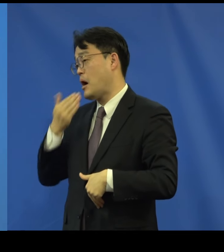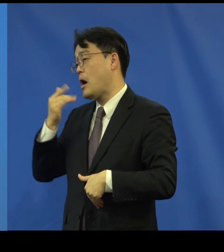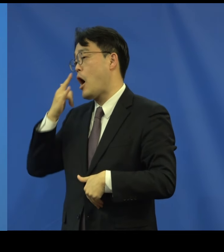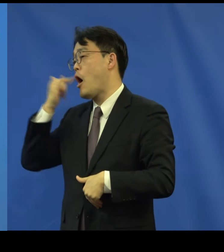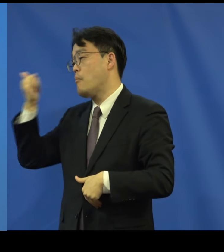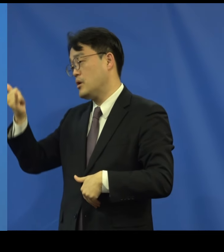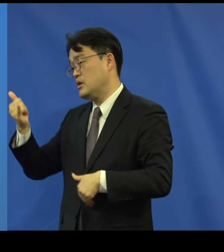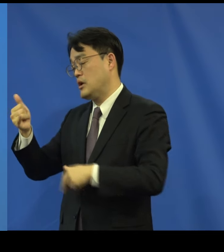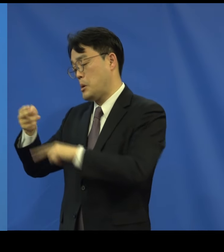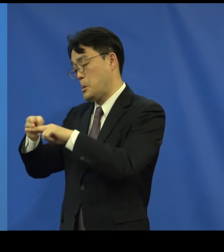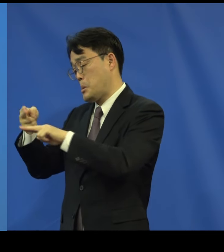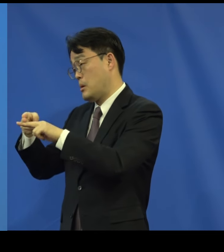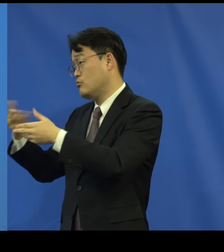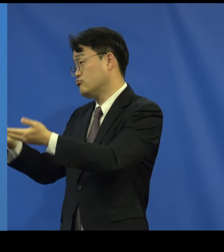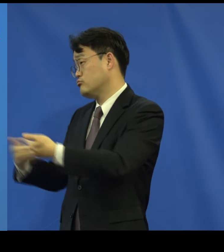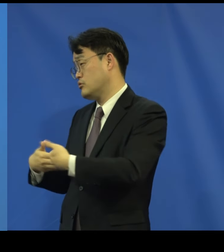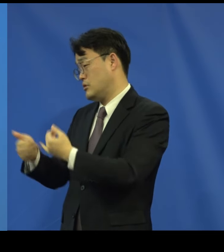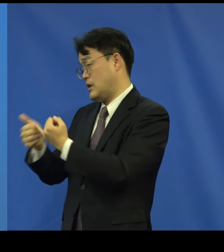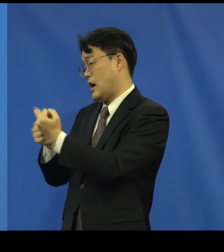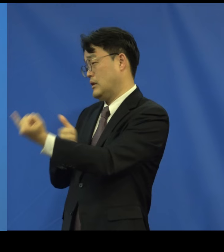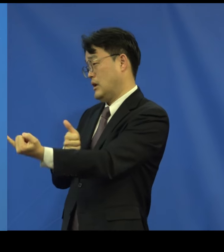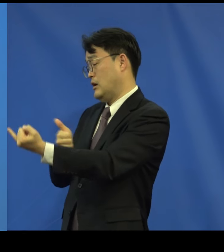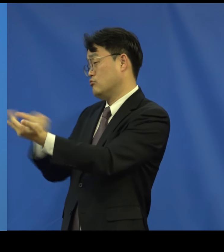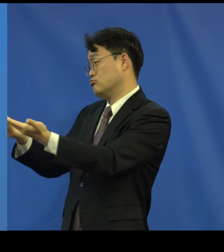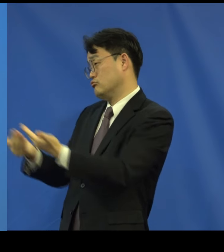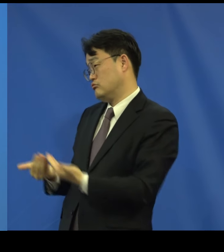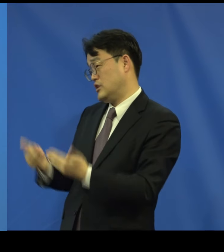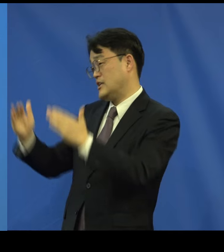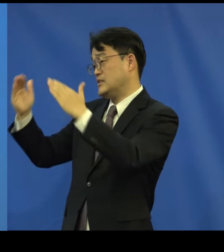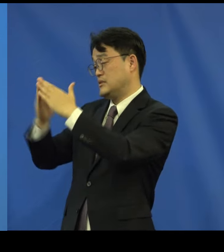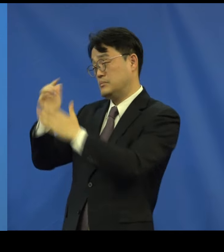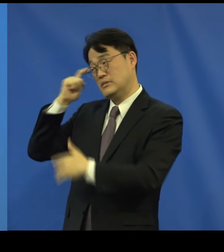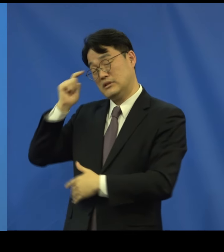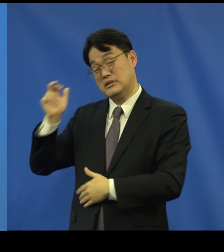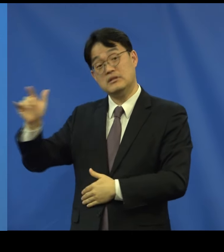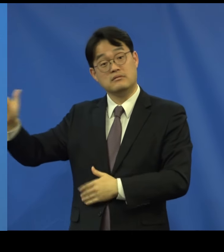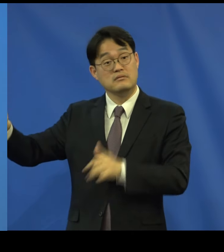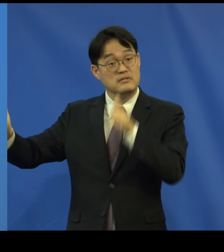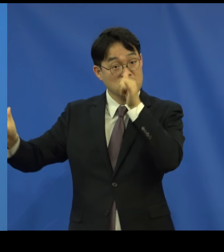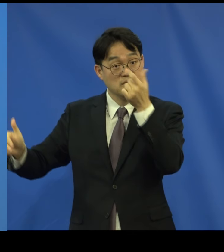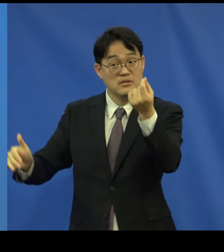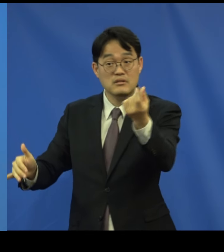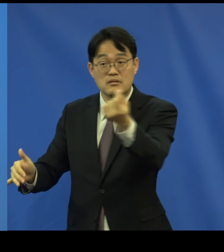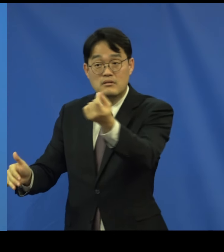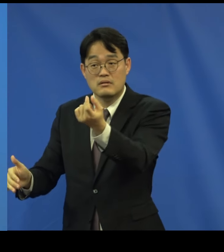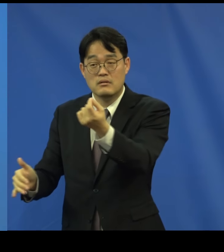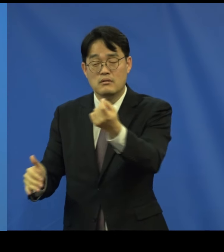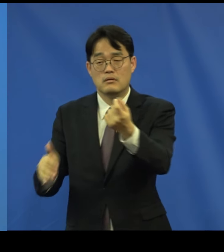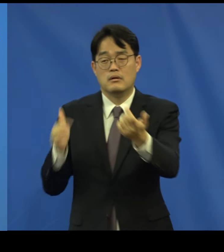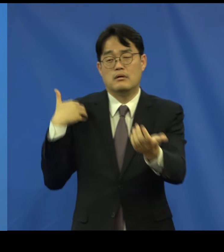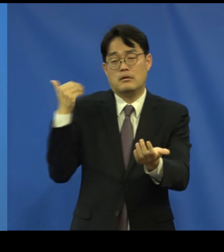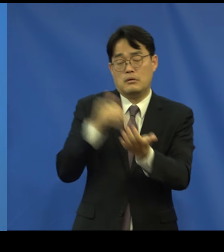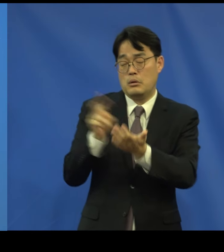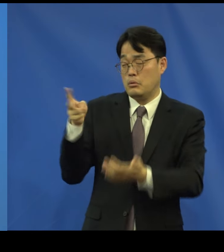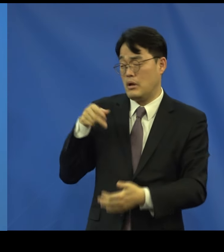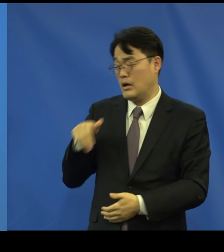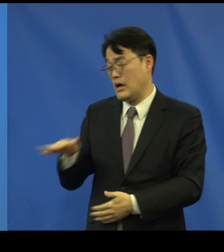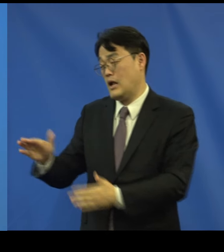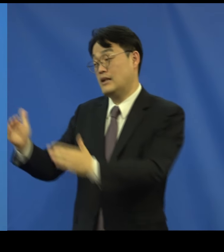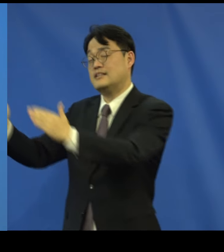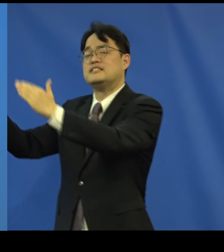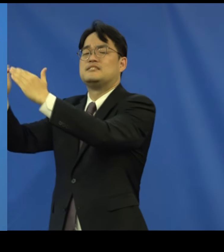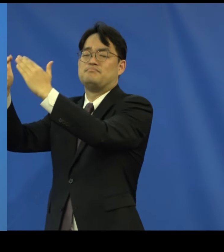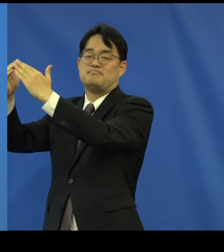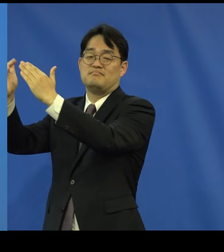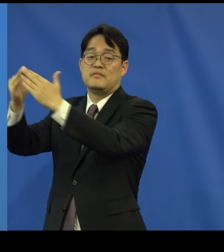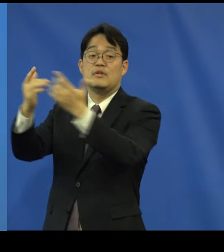큰 위안이 돼요. 주님은 그 집을 아버지 집이라고 말합니다. 우리의 이 땅의 삶을 마치고